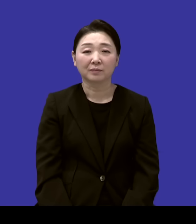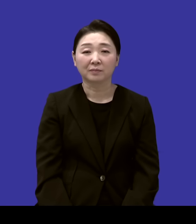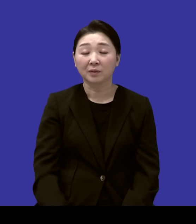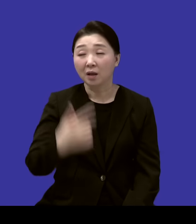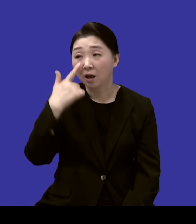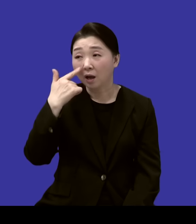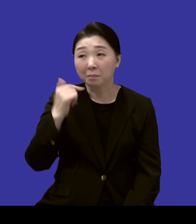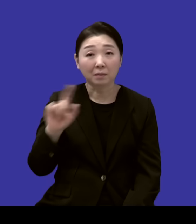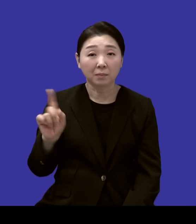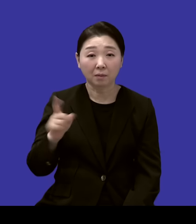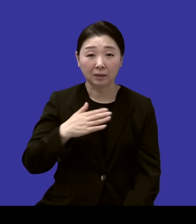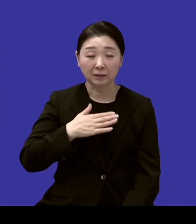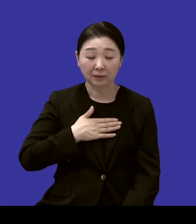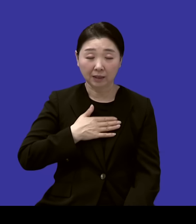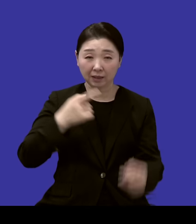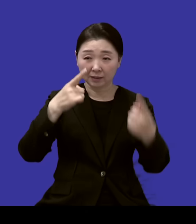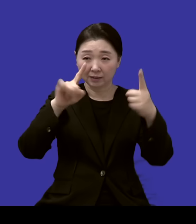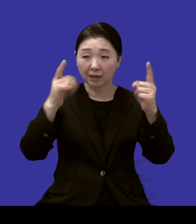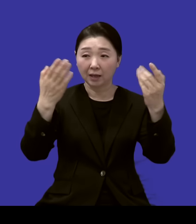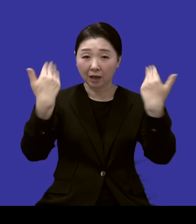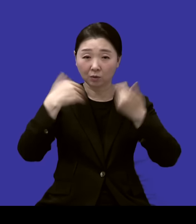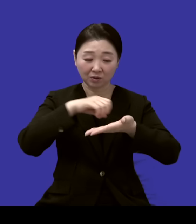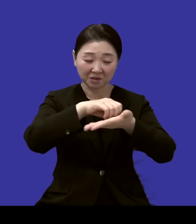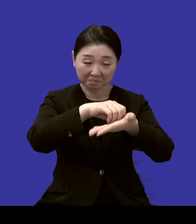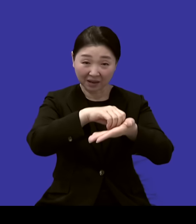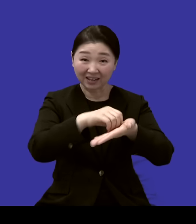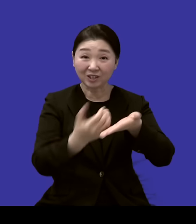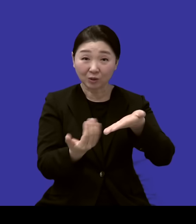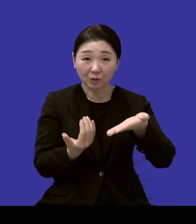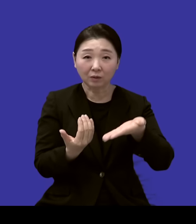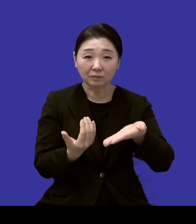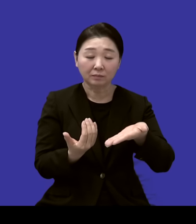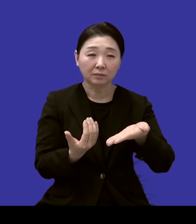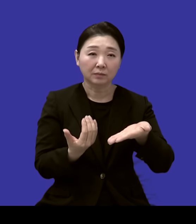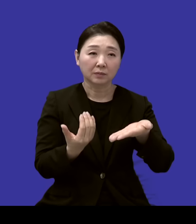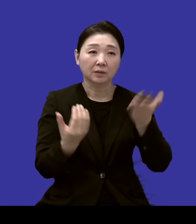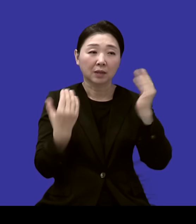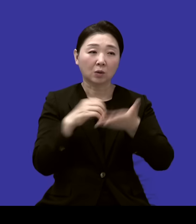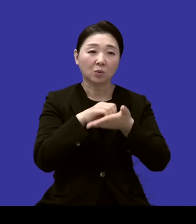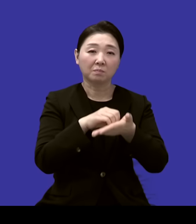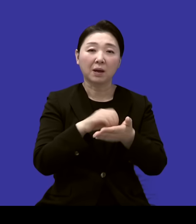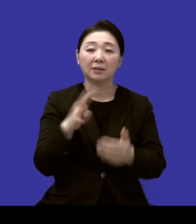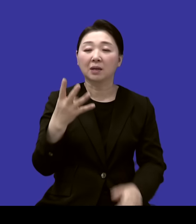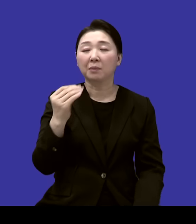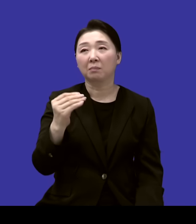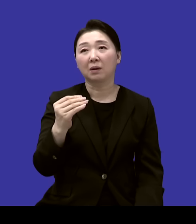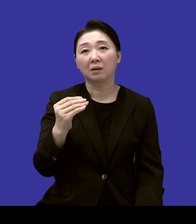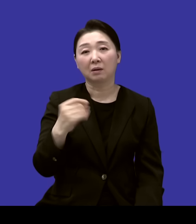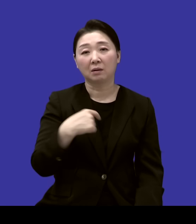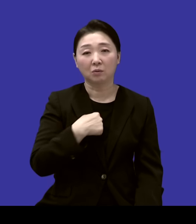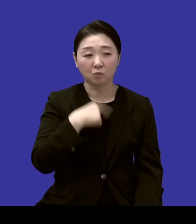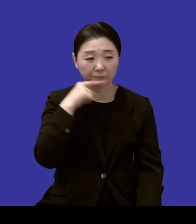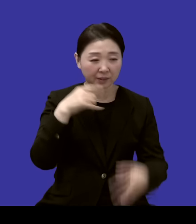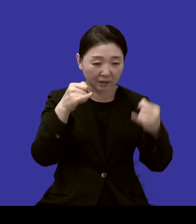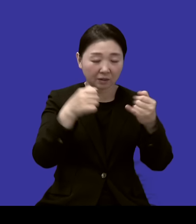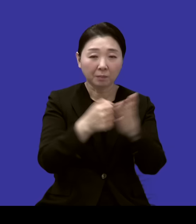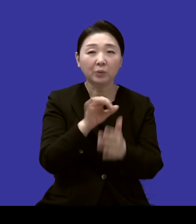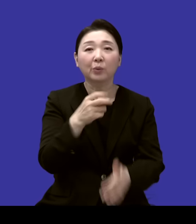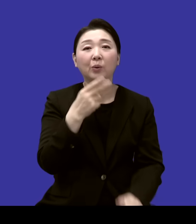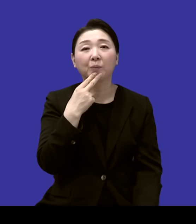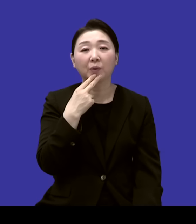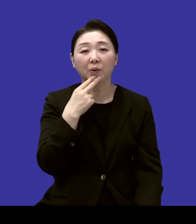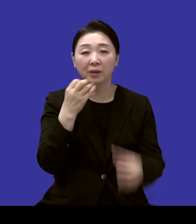일이 있었어요. 제가 예. 대학교에 이제 입학을 하기 직전이었는데 네. 입학금이 400만 원인 거예요. 예. 근데 저희 집은 뭐 빚 때문에 돈이 없는데